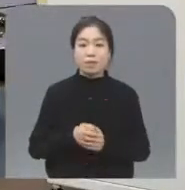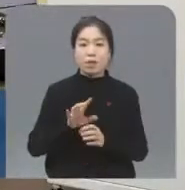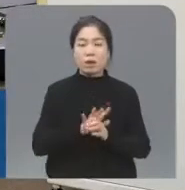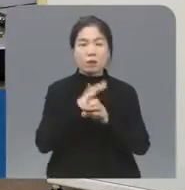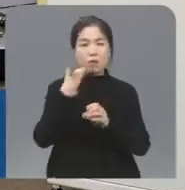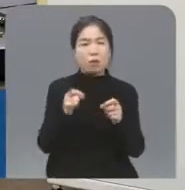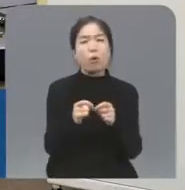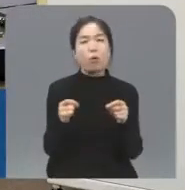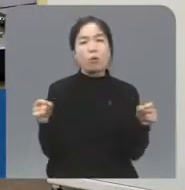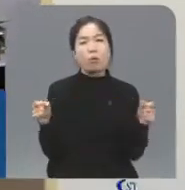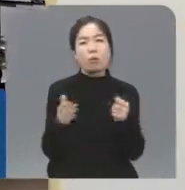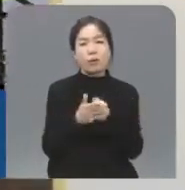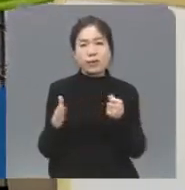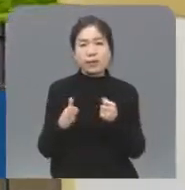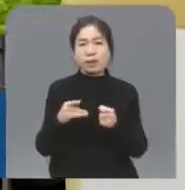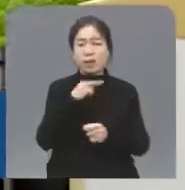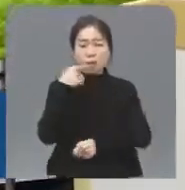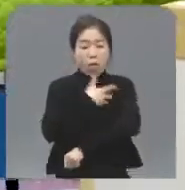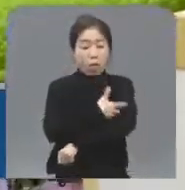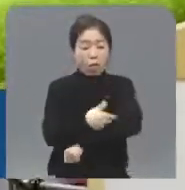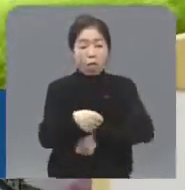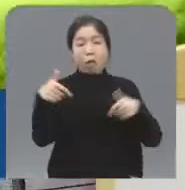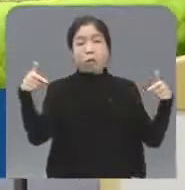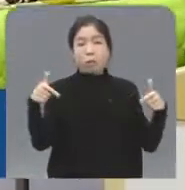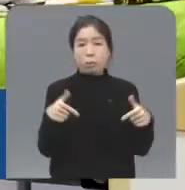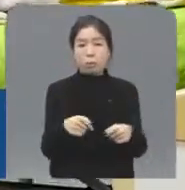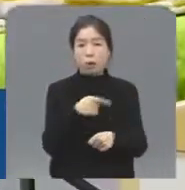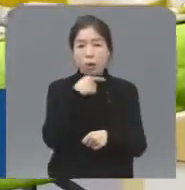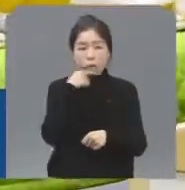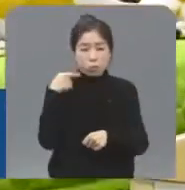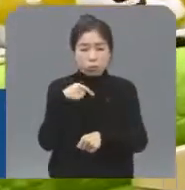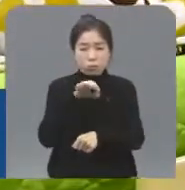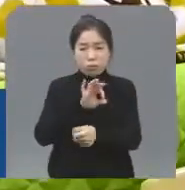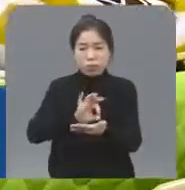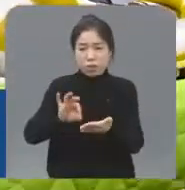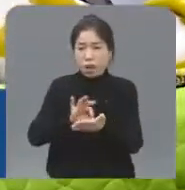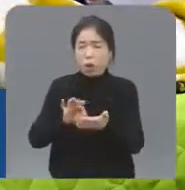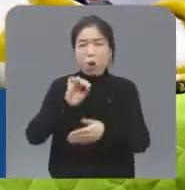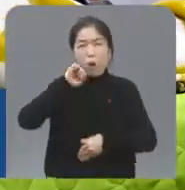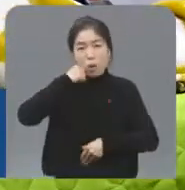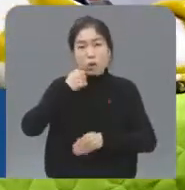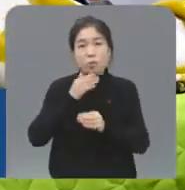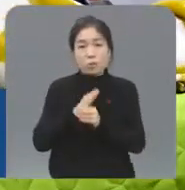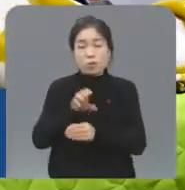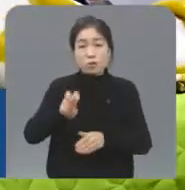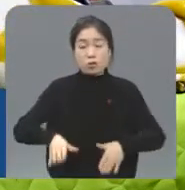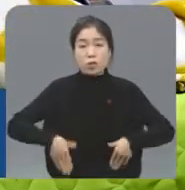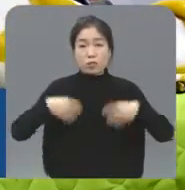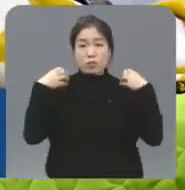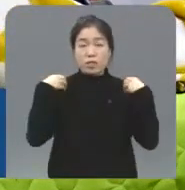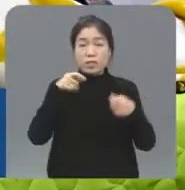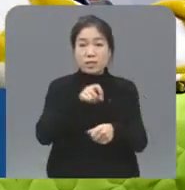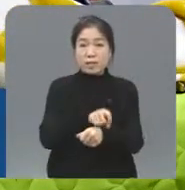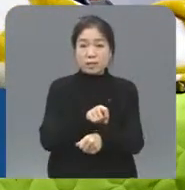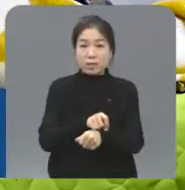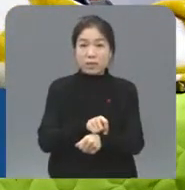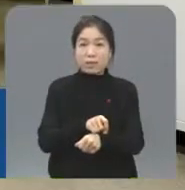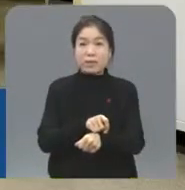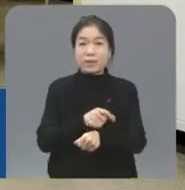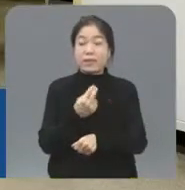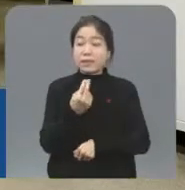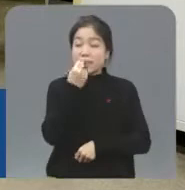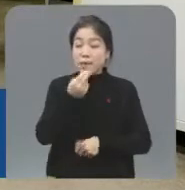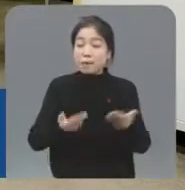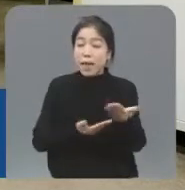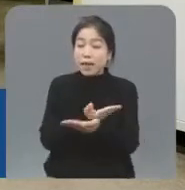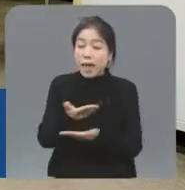코로나19가 장기화되면서 헌혈자가 급감하는 등 혈액 수급에 어려움을 겪고 있는 가운데 광주 남구청 직원들이 생명 나눔